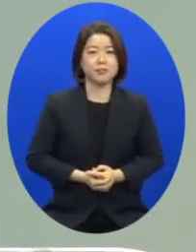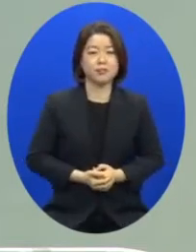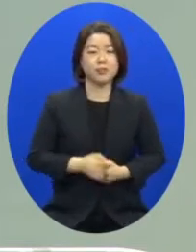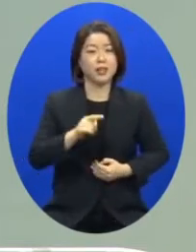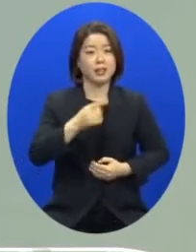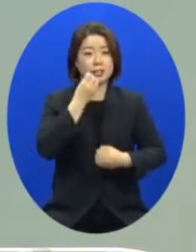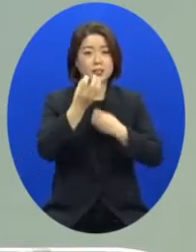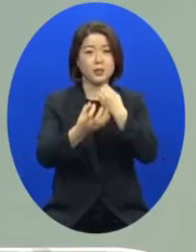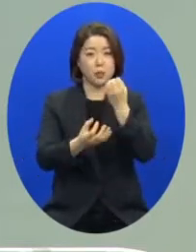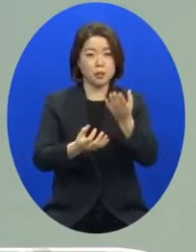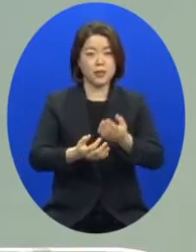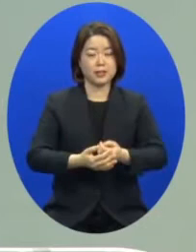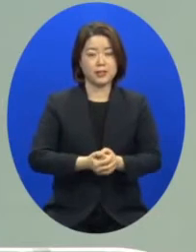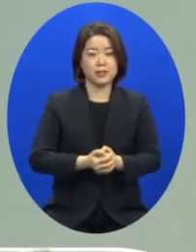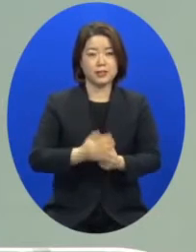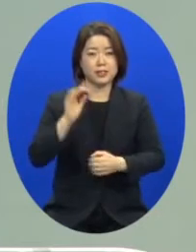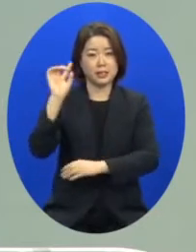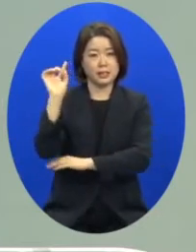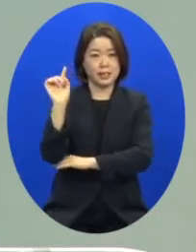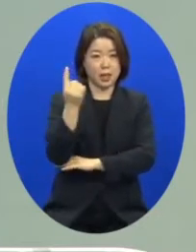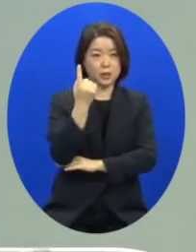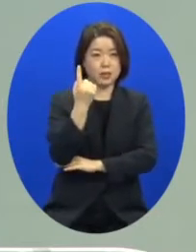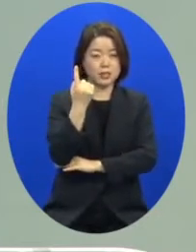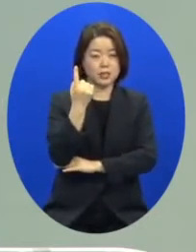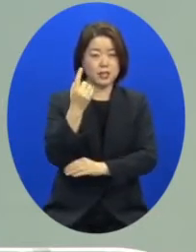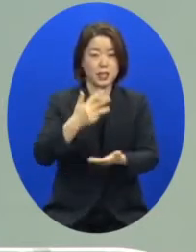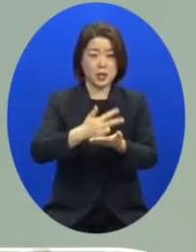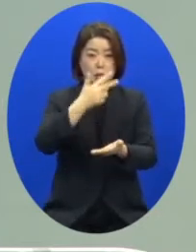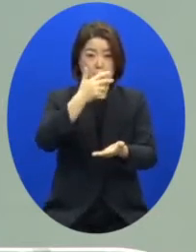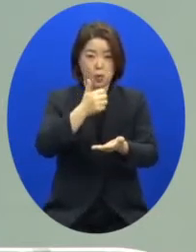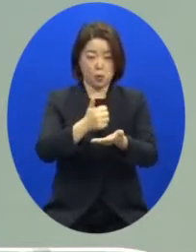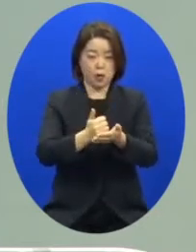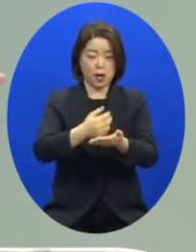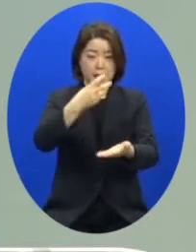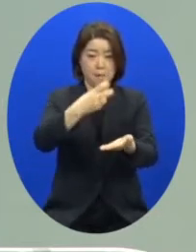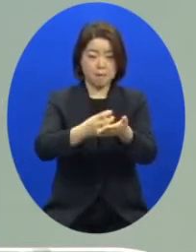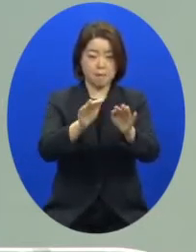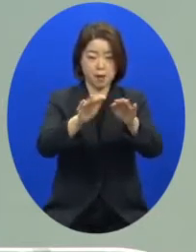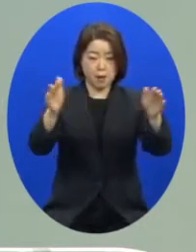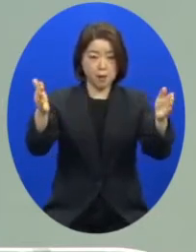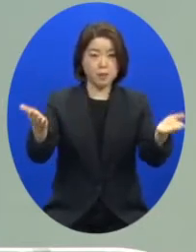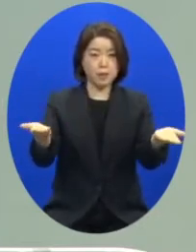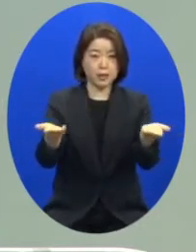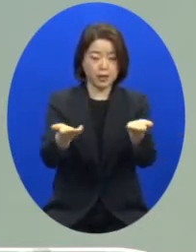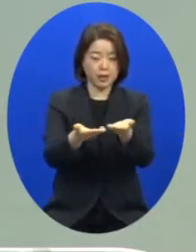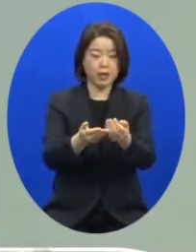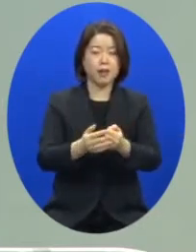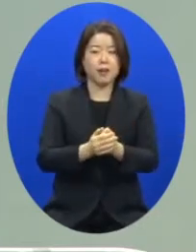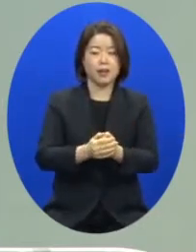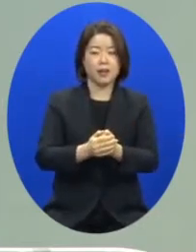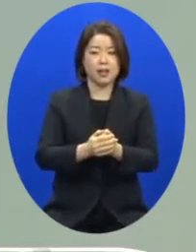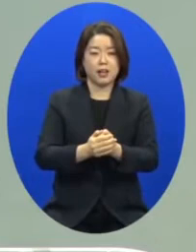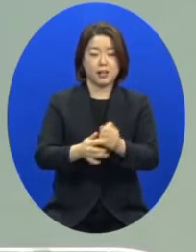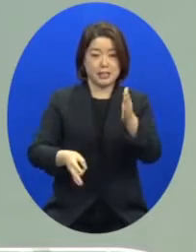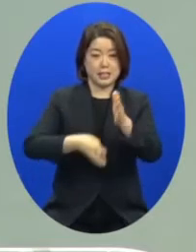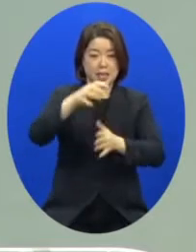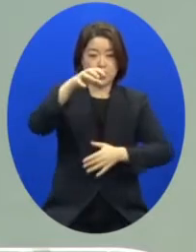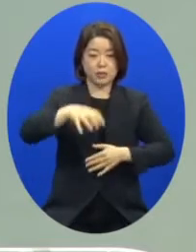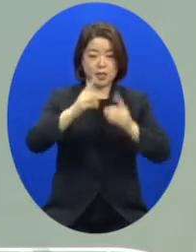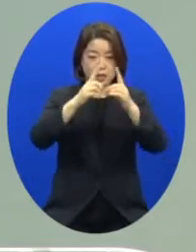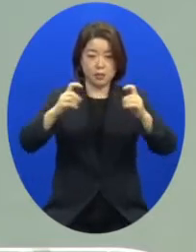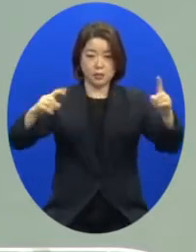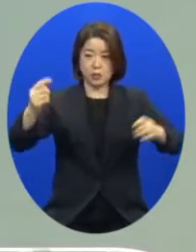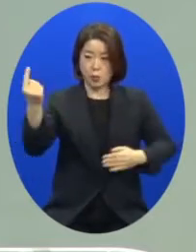이 고백은 다윗이 여호와의 법궤가 예루살렘 성으로 들어올 때 그때 드 무